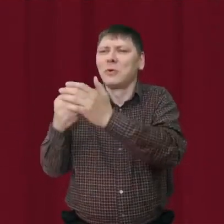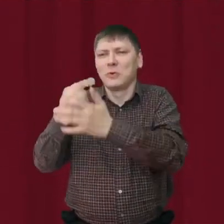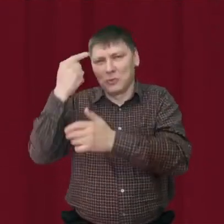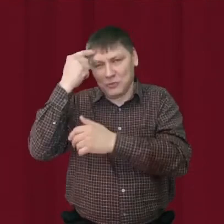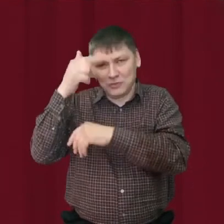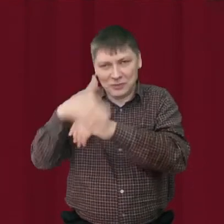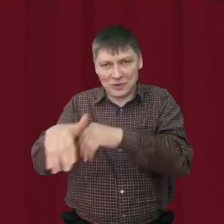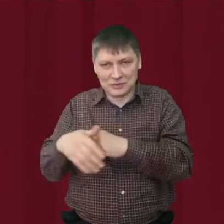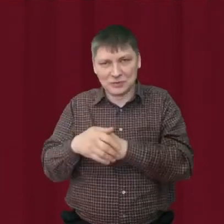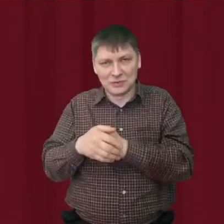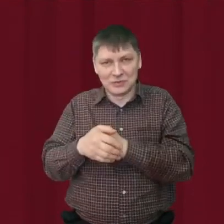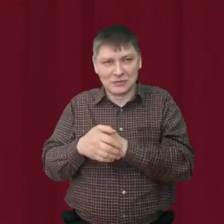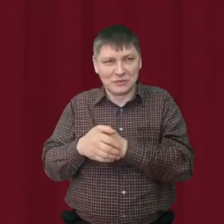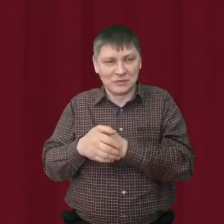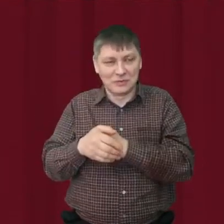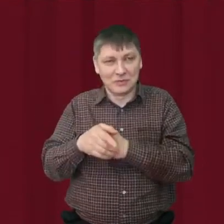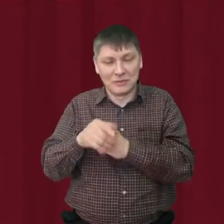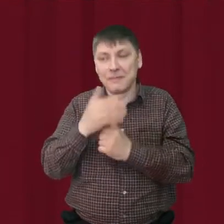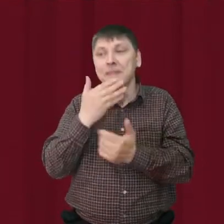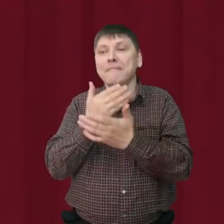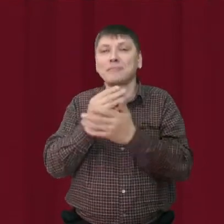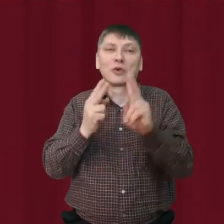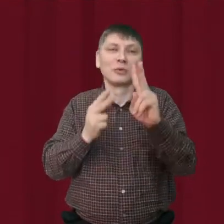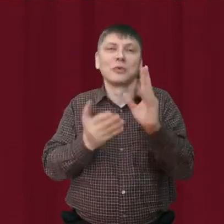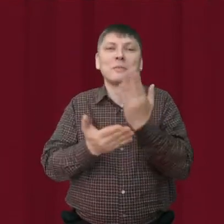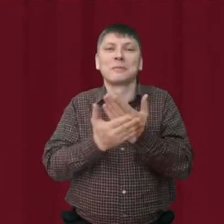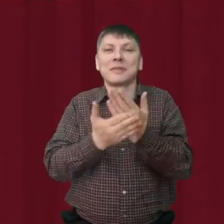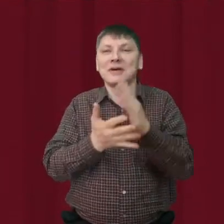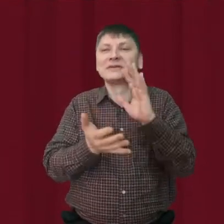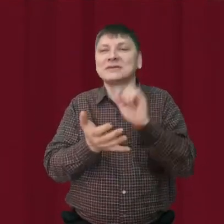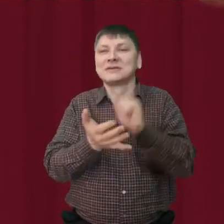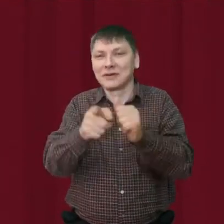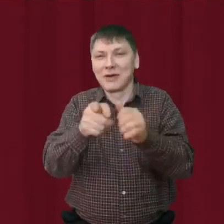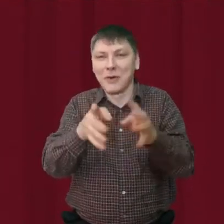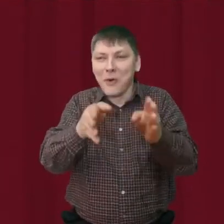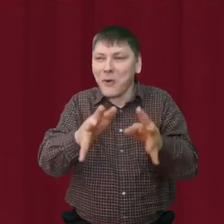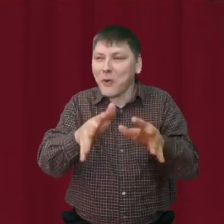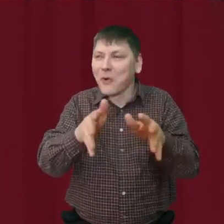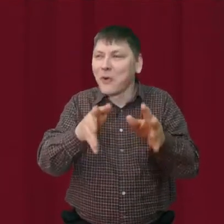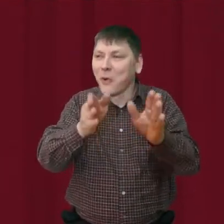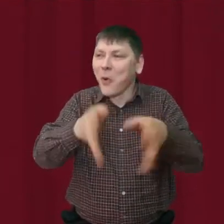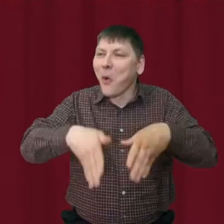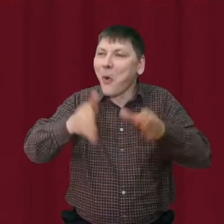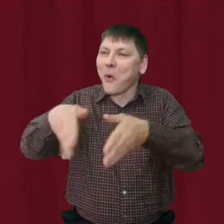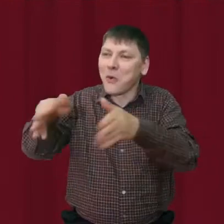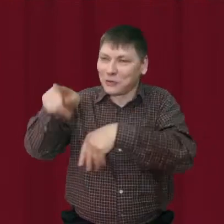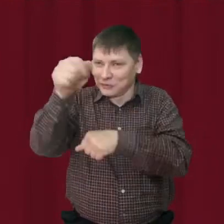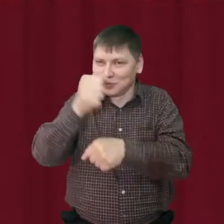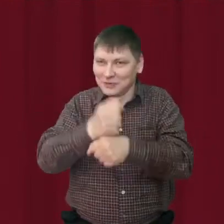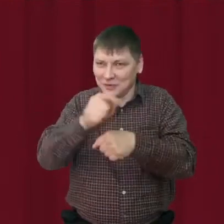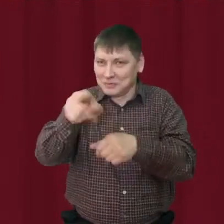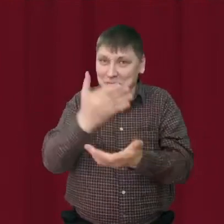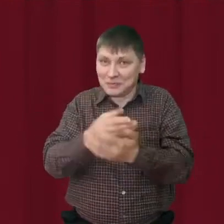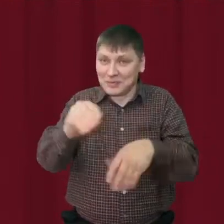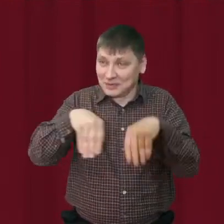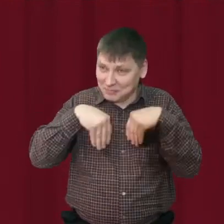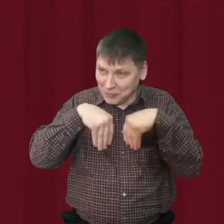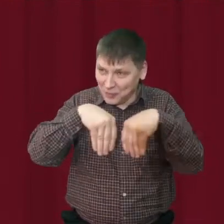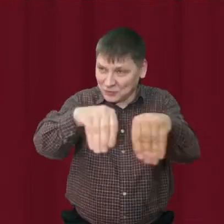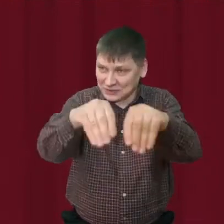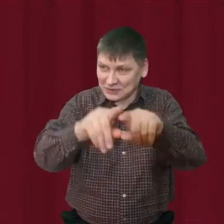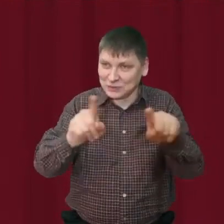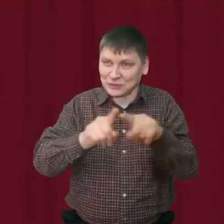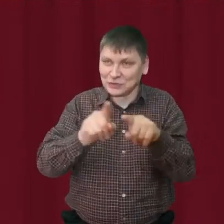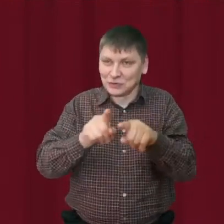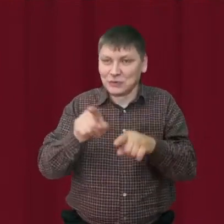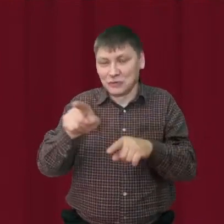Это очень знакомо тем, кто, например, занимается огородничеством, там, что-то мы садим в огороде,